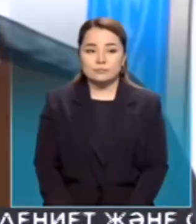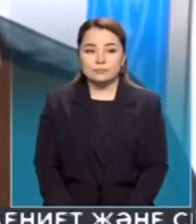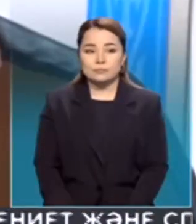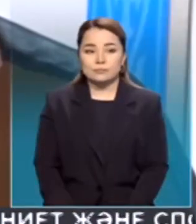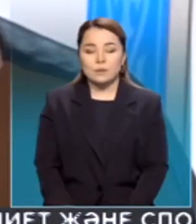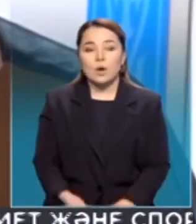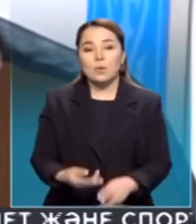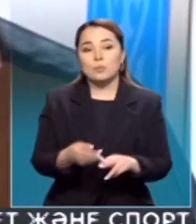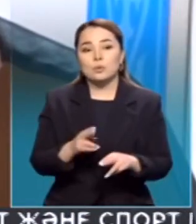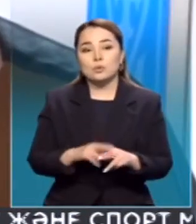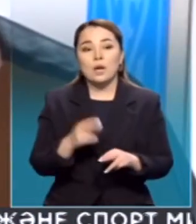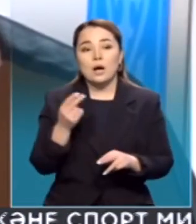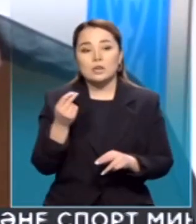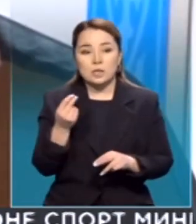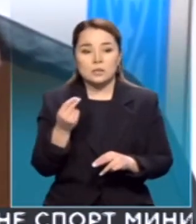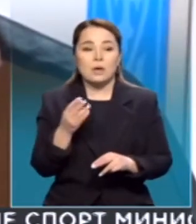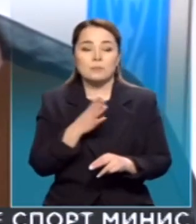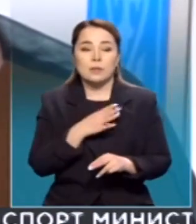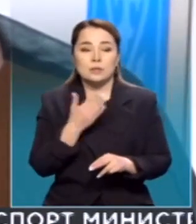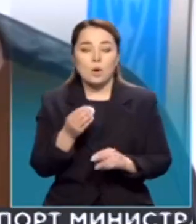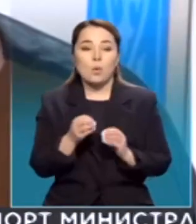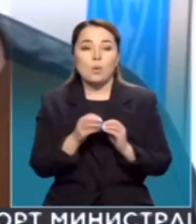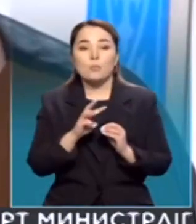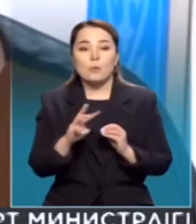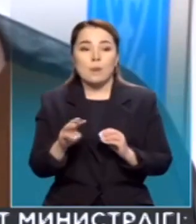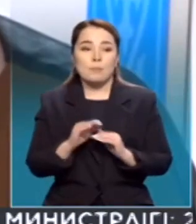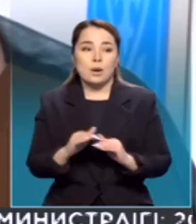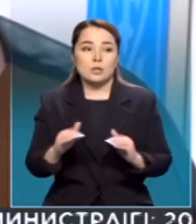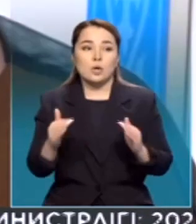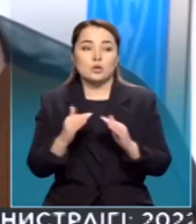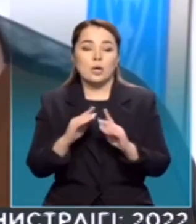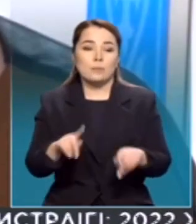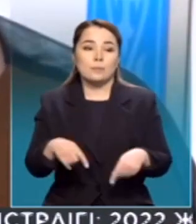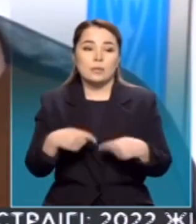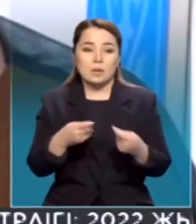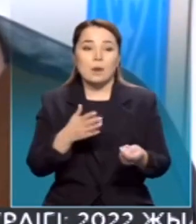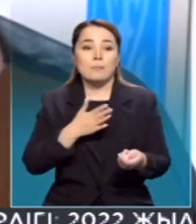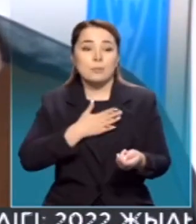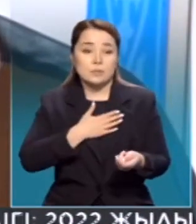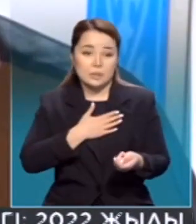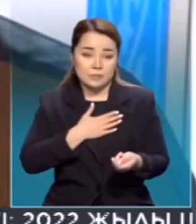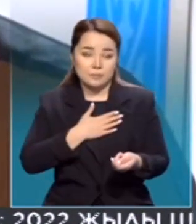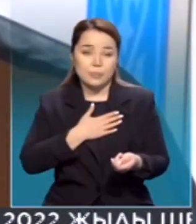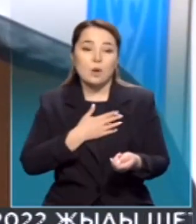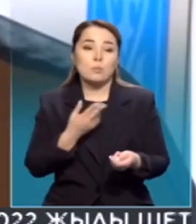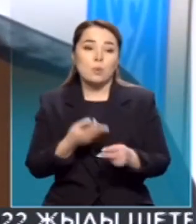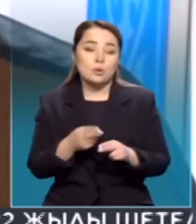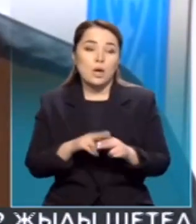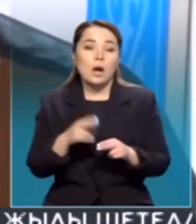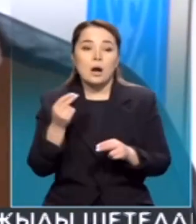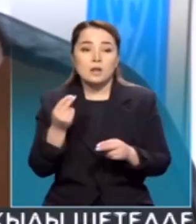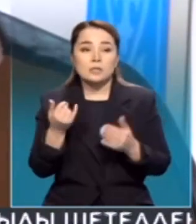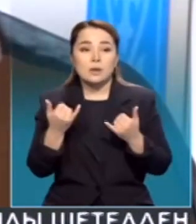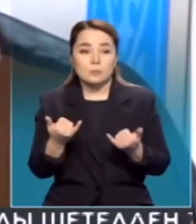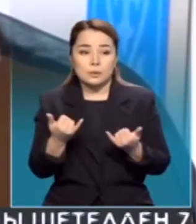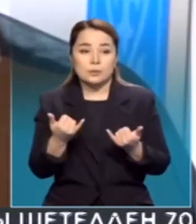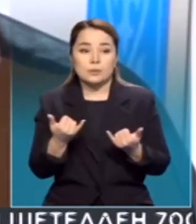Сол ақшаның 10 миллионын балалар үйіне бізге берді. Бұл ақшаны қазіргі